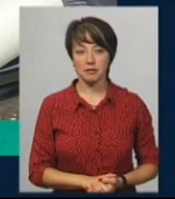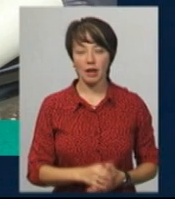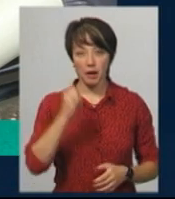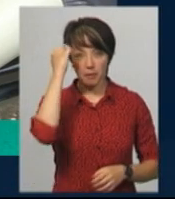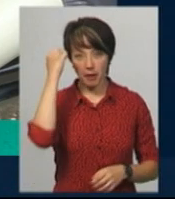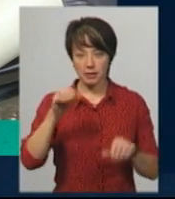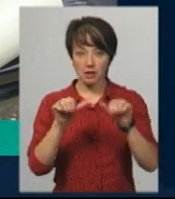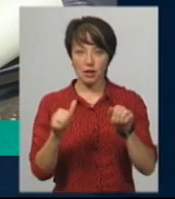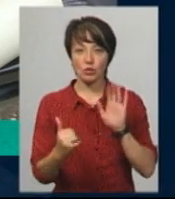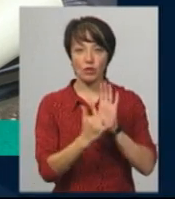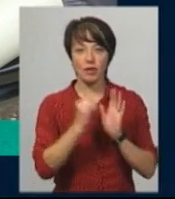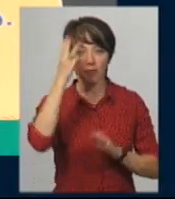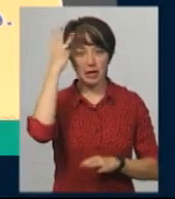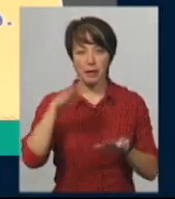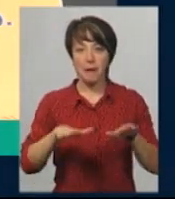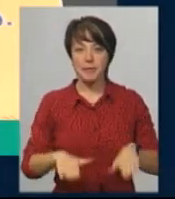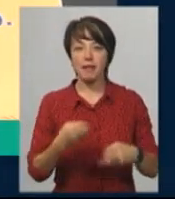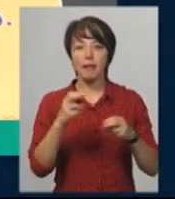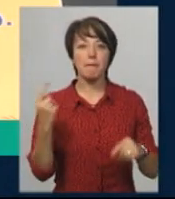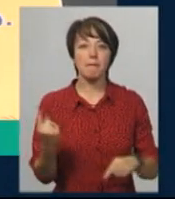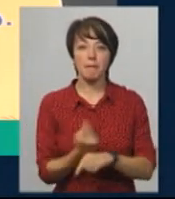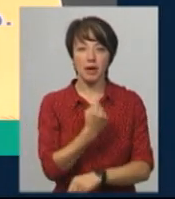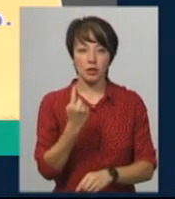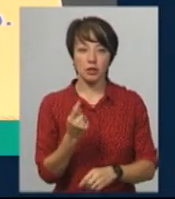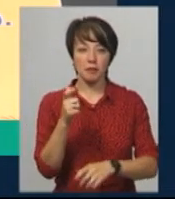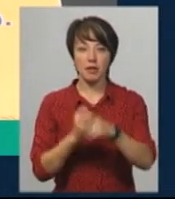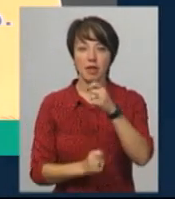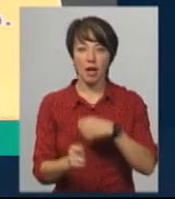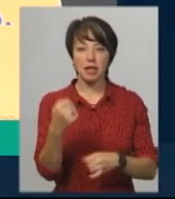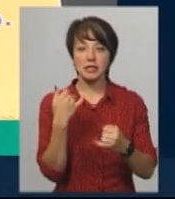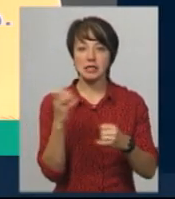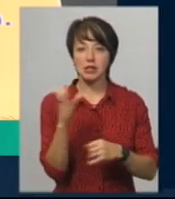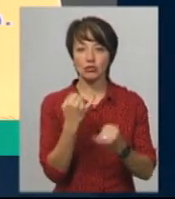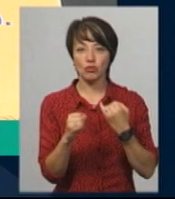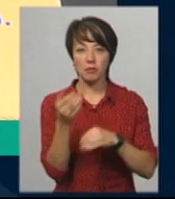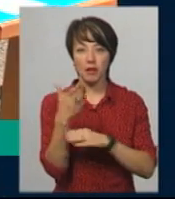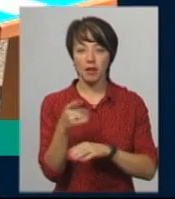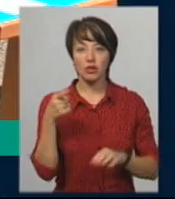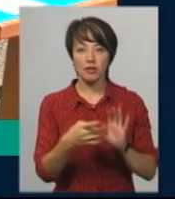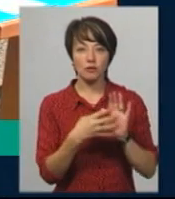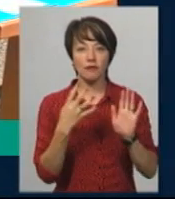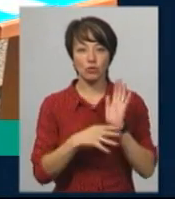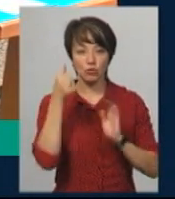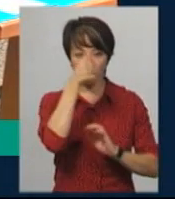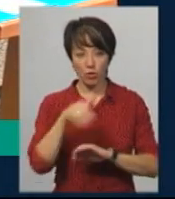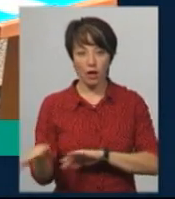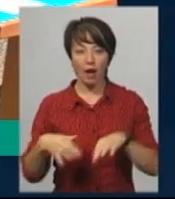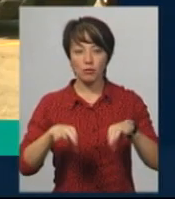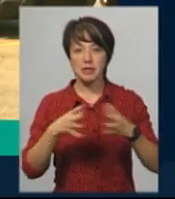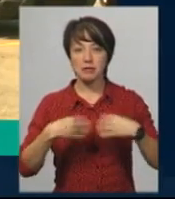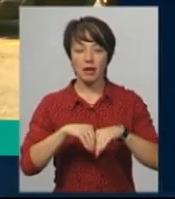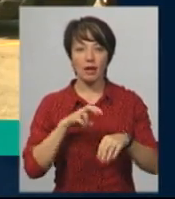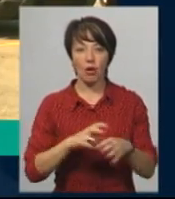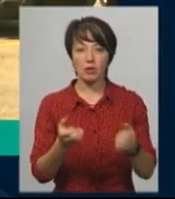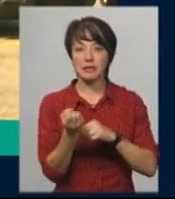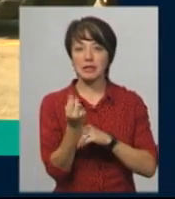Пам'ятний знак встановили у Хмельницькому на місці, де вперше підняли синьо-жовтий стяг у 1990 році. Автомобілі для сімейних лікарів